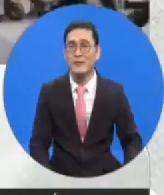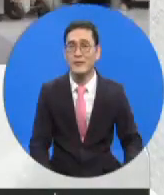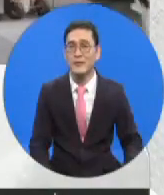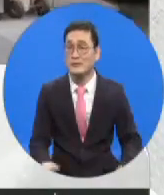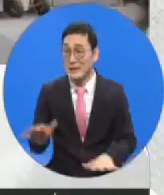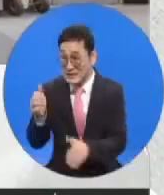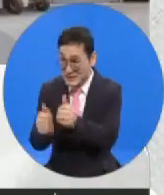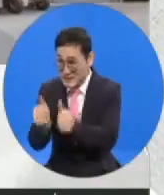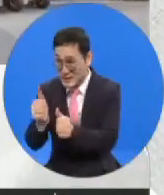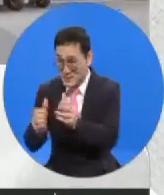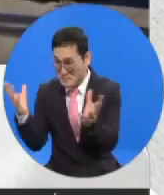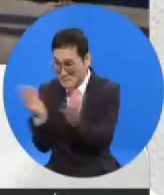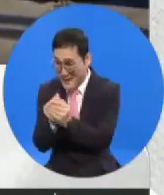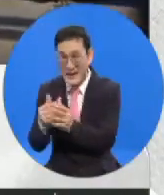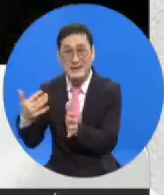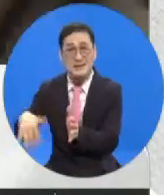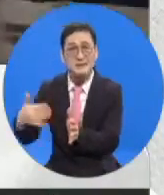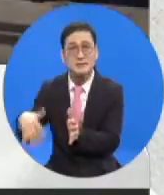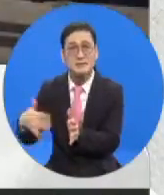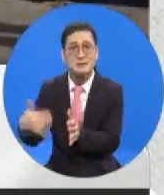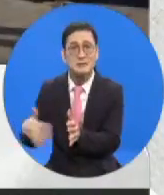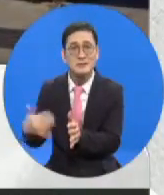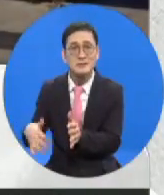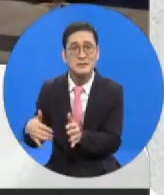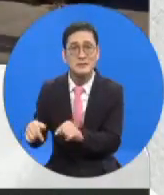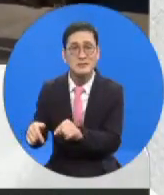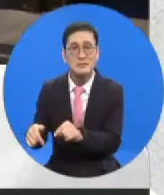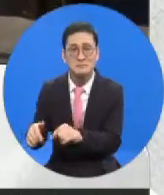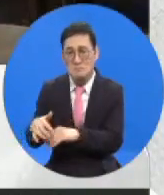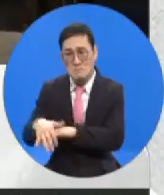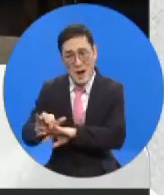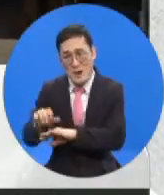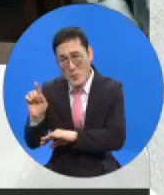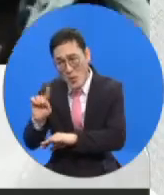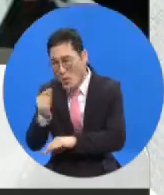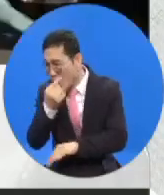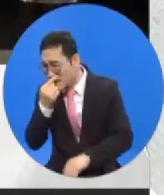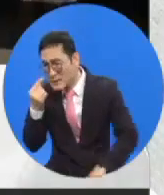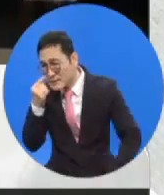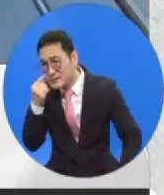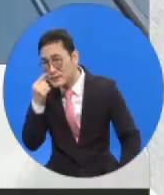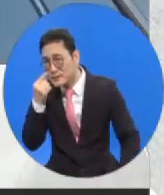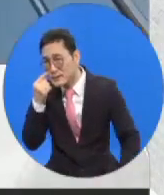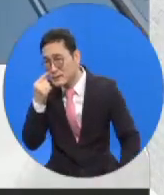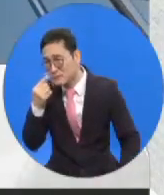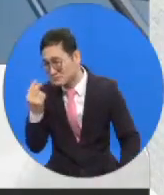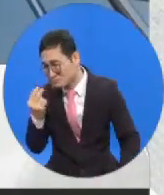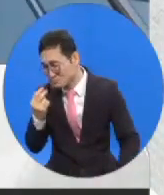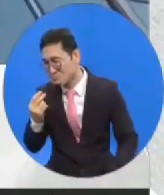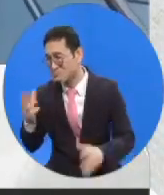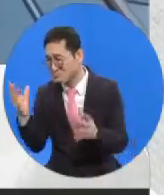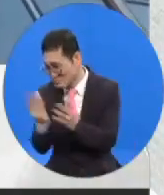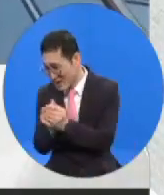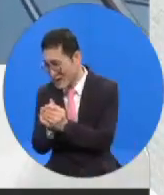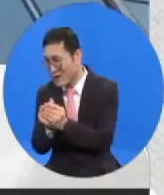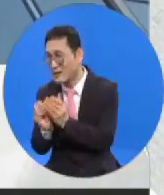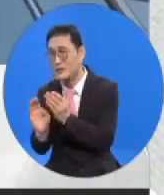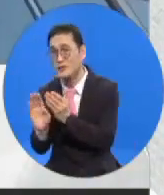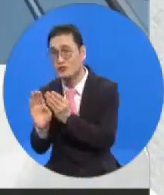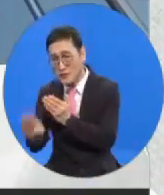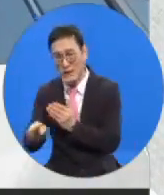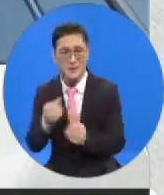끝난 것도 아니고 그럼 거기서 부작용 시험 해야 될 거고 그럼 또 이제 5천만 개 만들 시간이 될 건데 화이자 내부적으로는